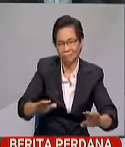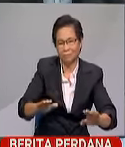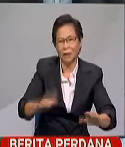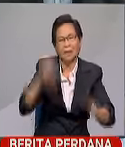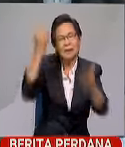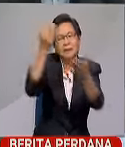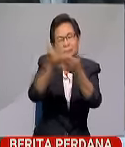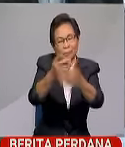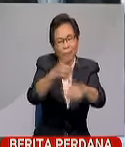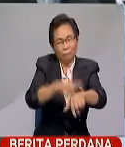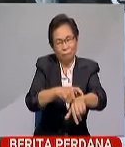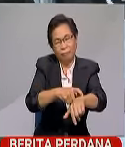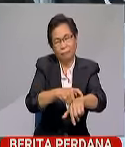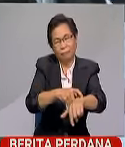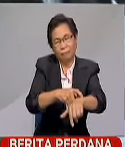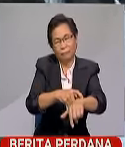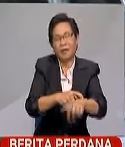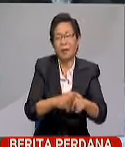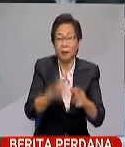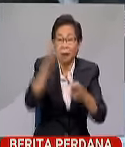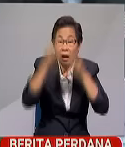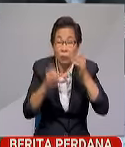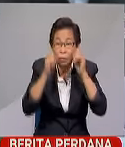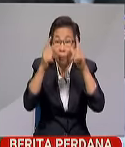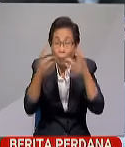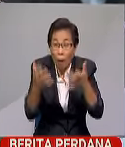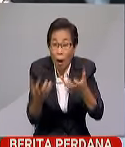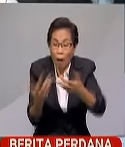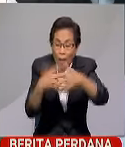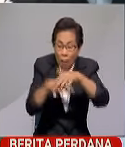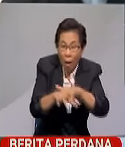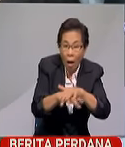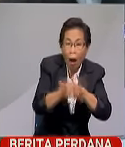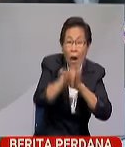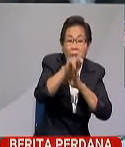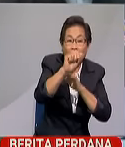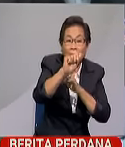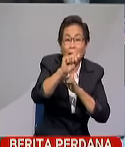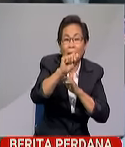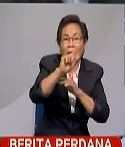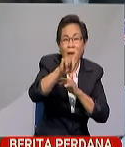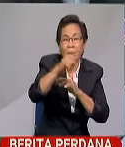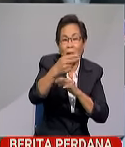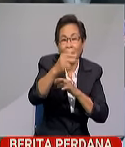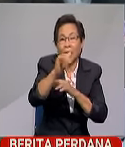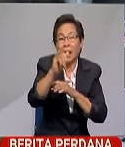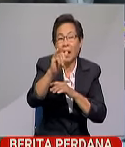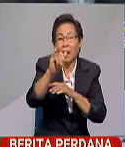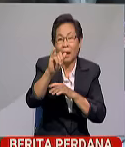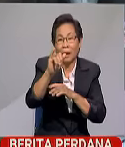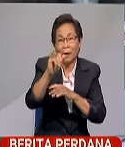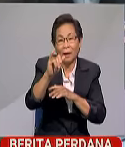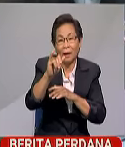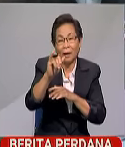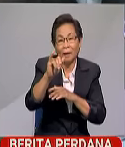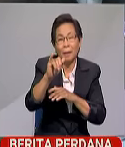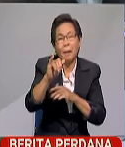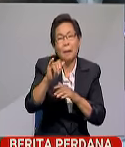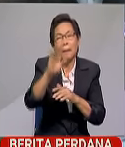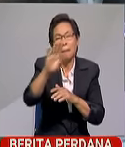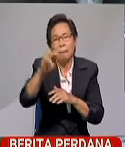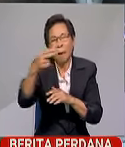sampai waktu dan ketikanya. Kalau tiba-tiba nak berkolaborasi dengan Kai Bahar ke contohnya, kami selalu jumpa dia. Tetapi orang kata chemistry, nak